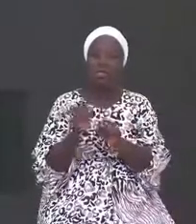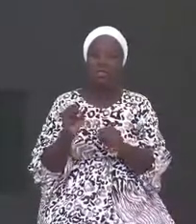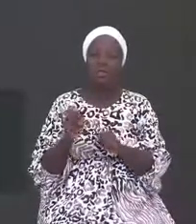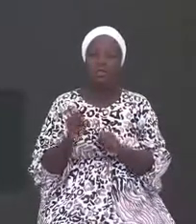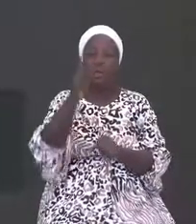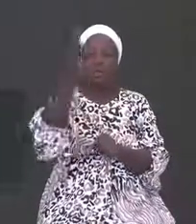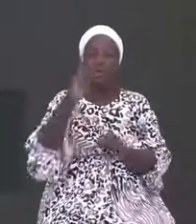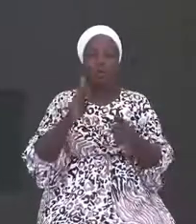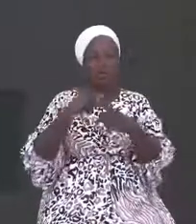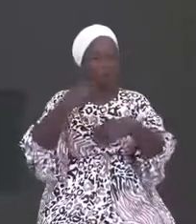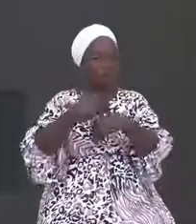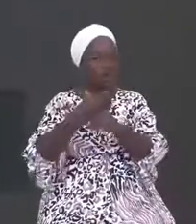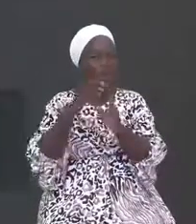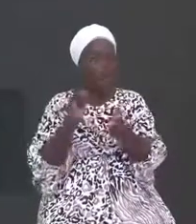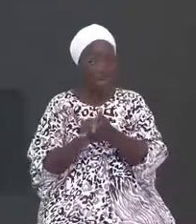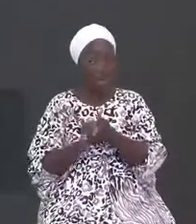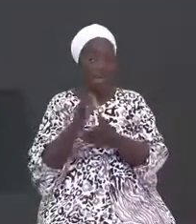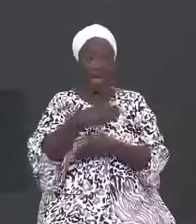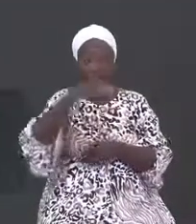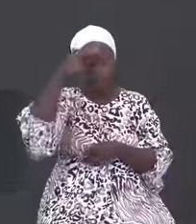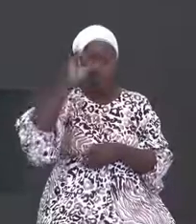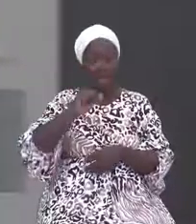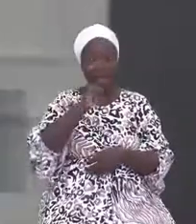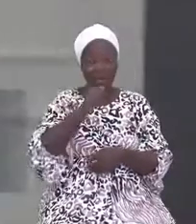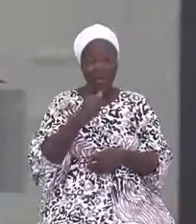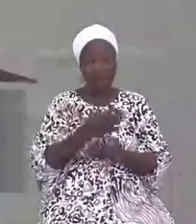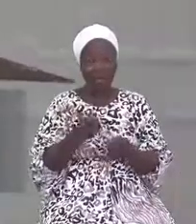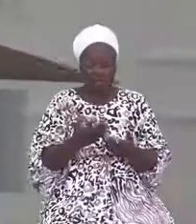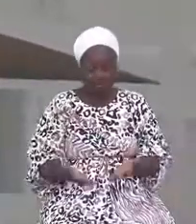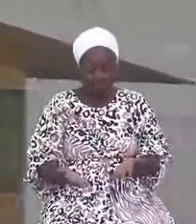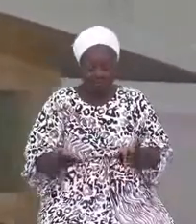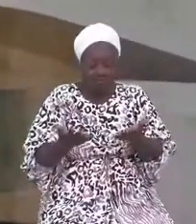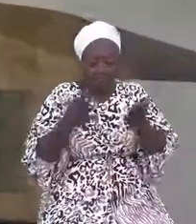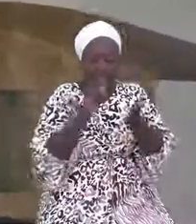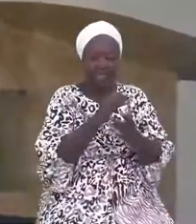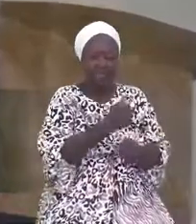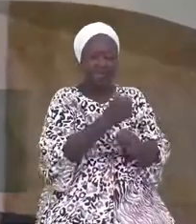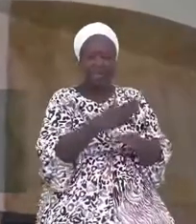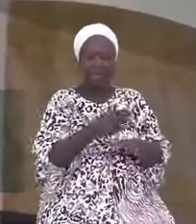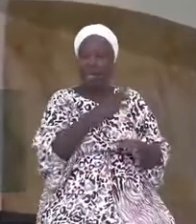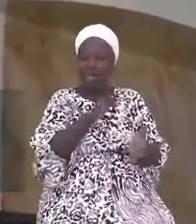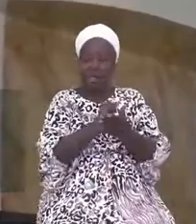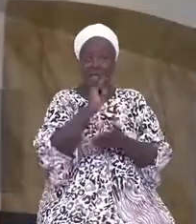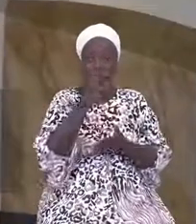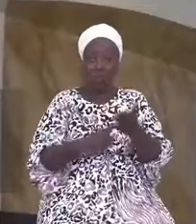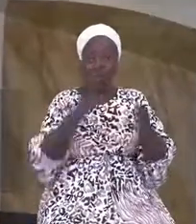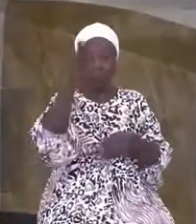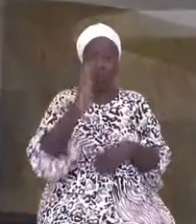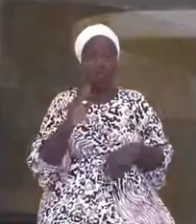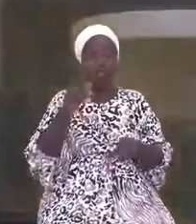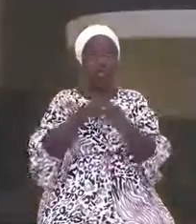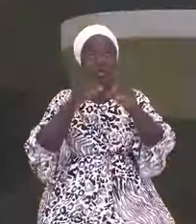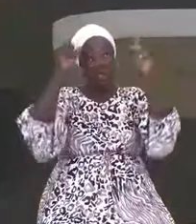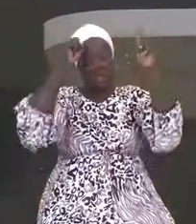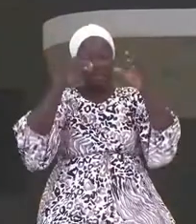C'est Dieu qui l'a créée. Et l'homme ne peut même pas l'élever. Cette montagne. Mais ce que Dieu a fait, sa